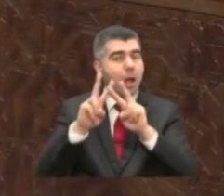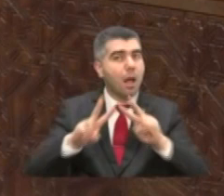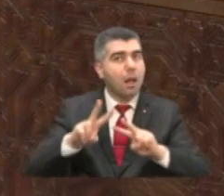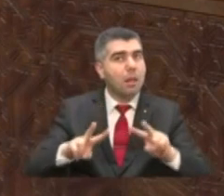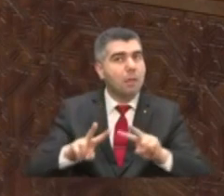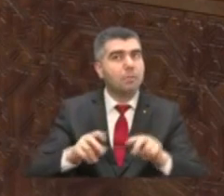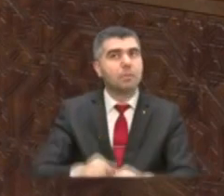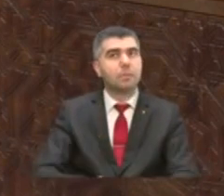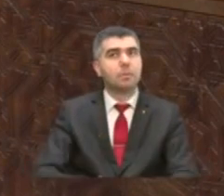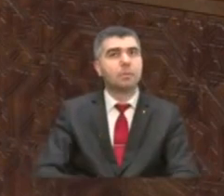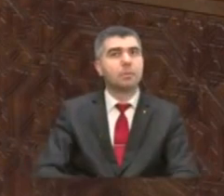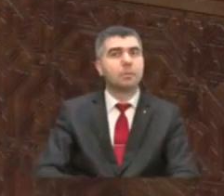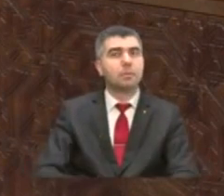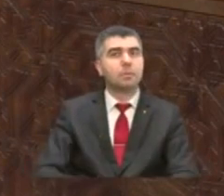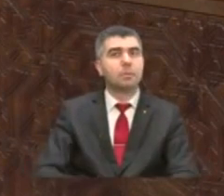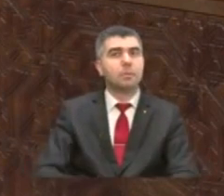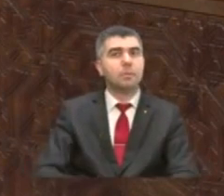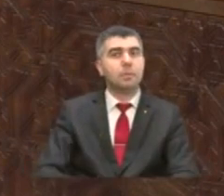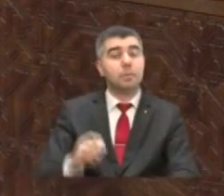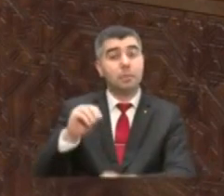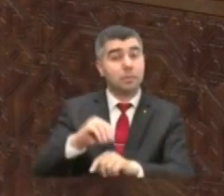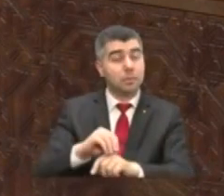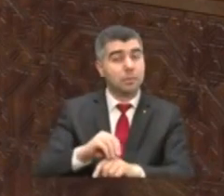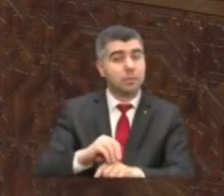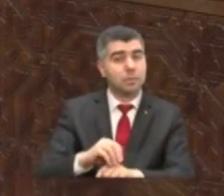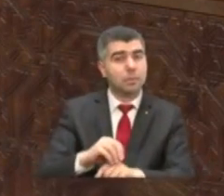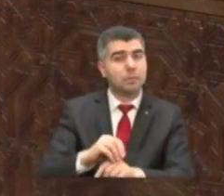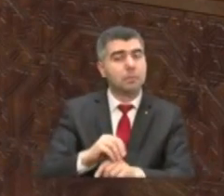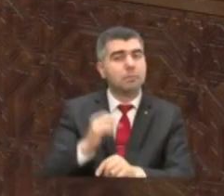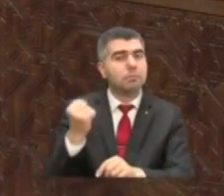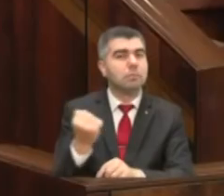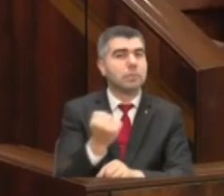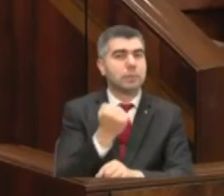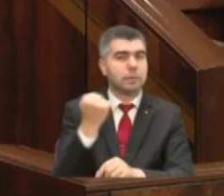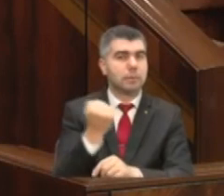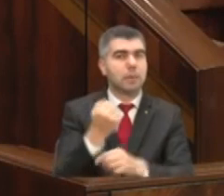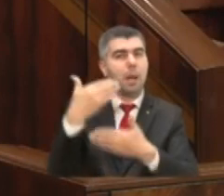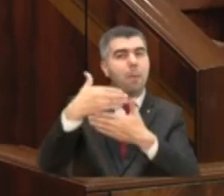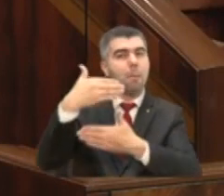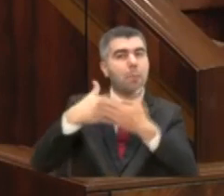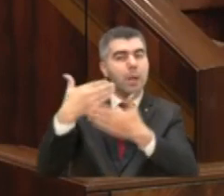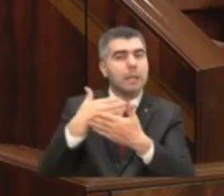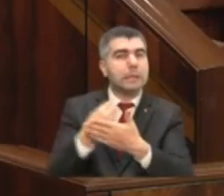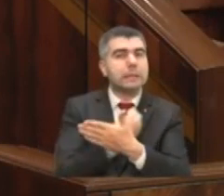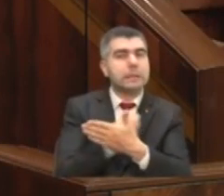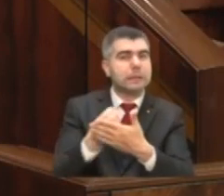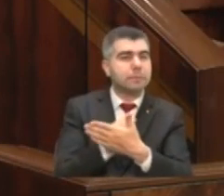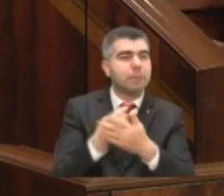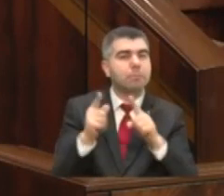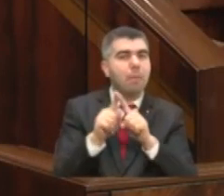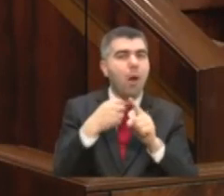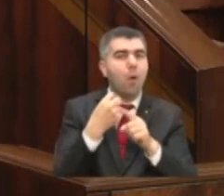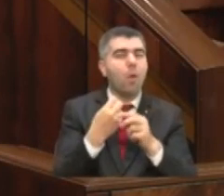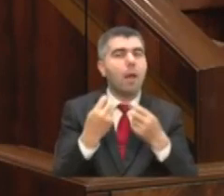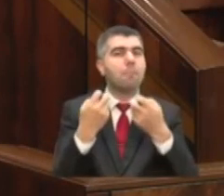الطبية في بلادنا، وكذلك تعثر إنجاز مجموعة من المؤسسات الاستشفائية. وأعطيكم نموذجا السيد رئيس